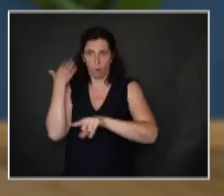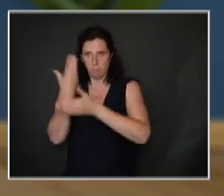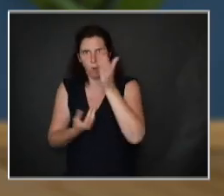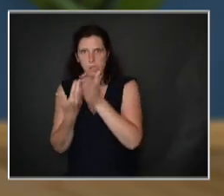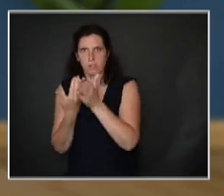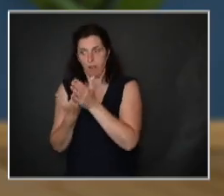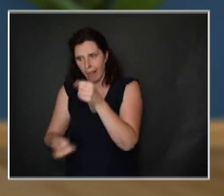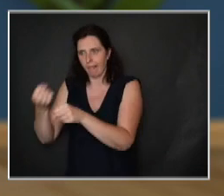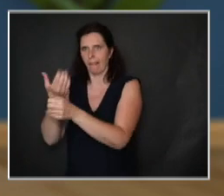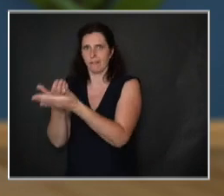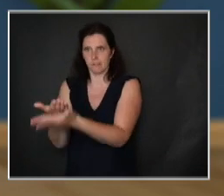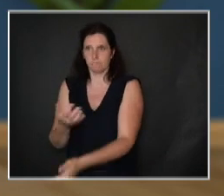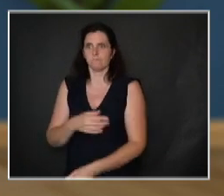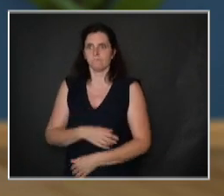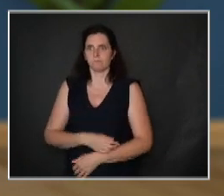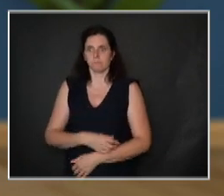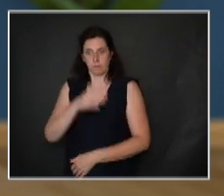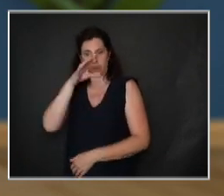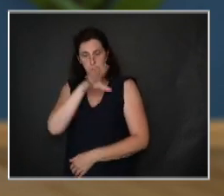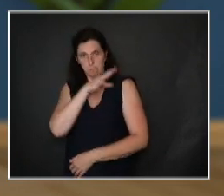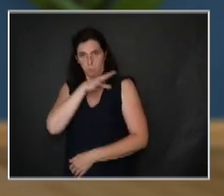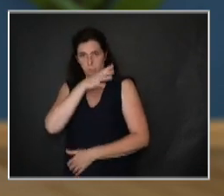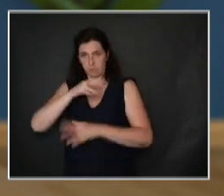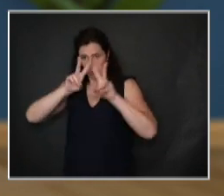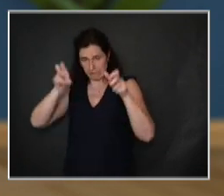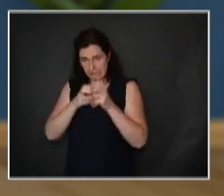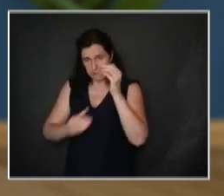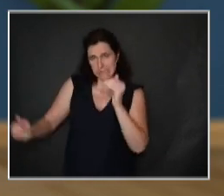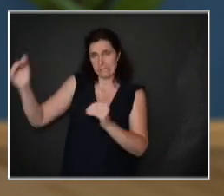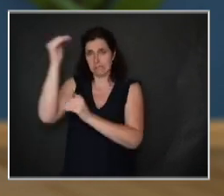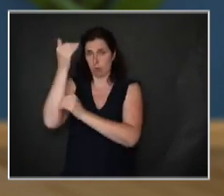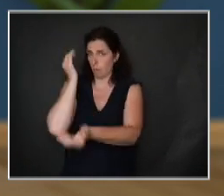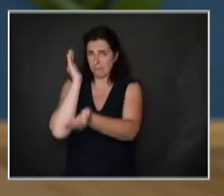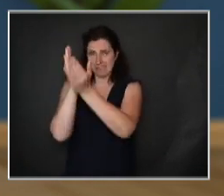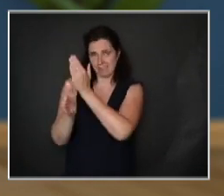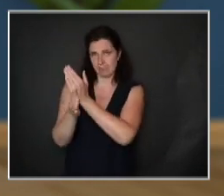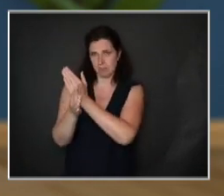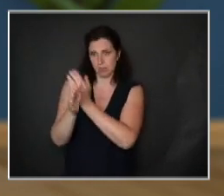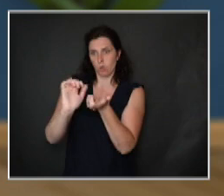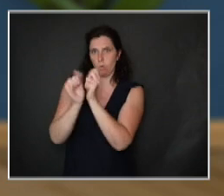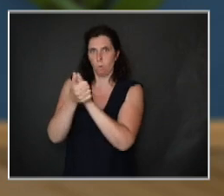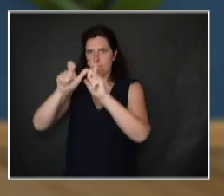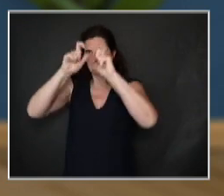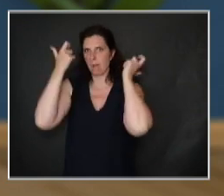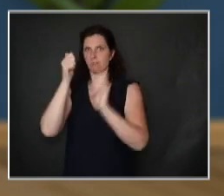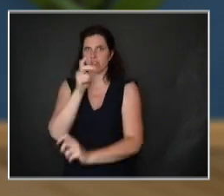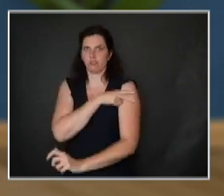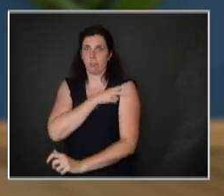Amiens. Nommé professeur agrégé, a dû assumer rapidement la chefferie du service